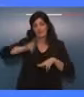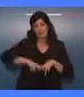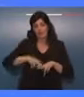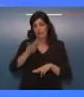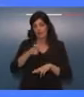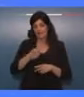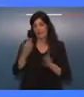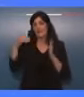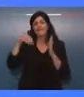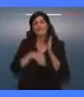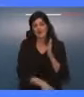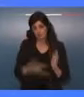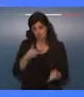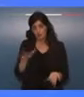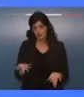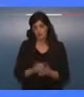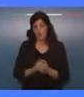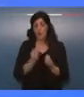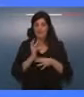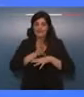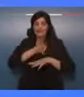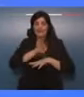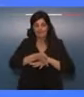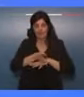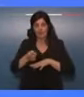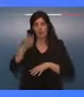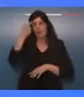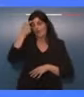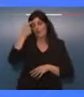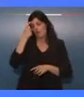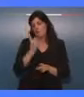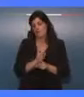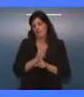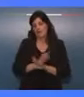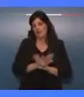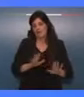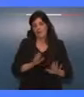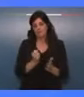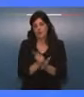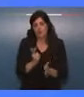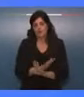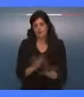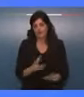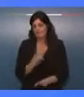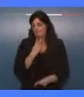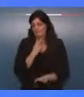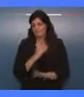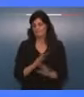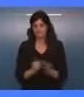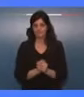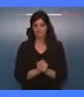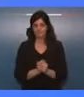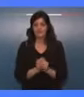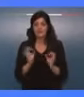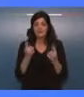c'è. Quindi un intervento del governo era assolutamente importante, necessario. E se